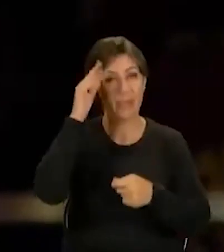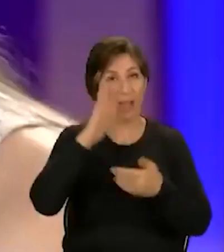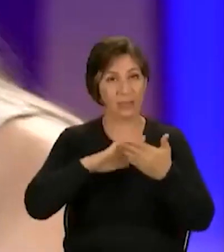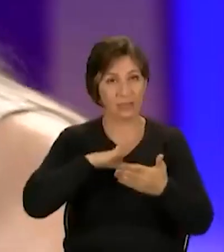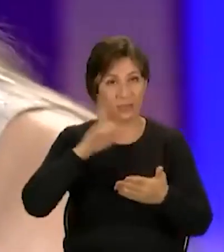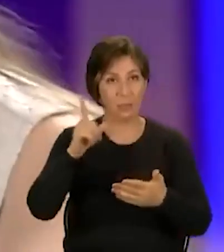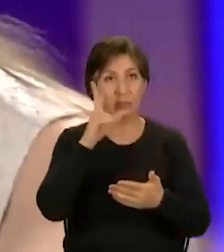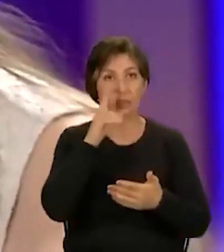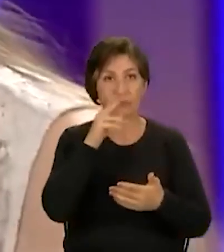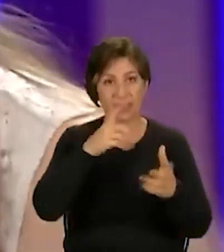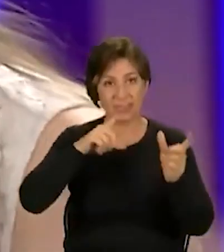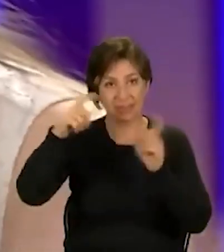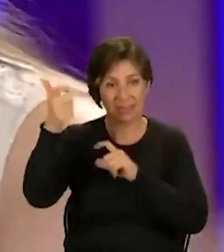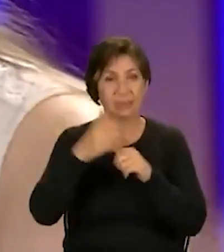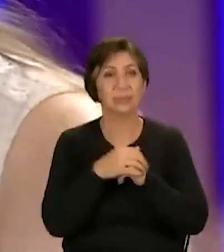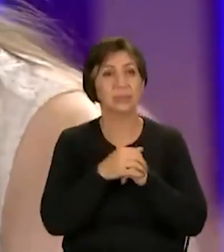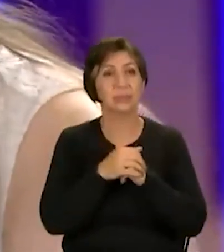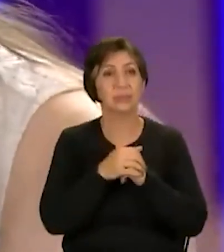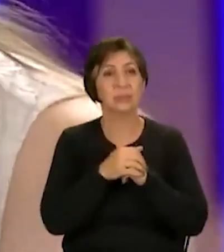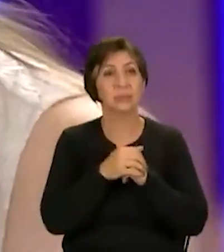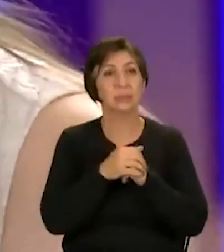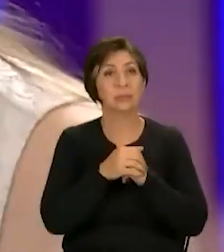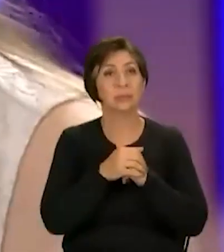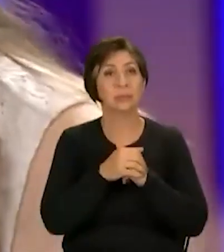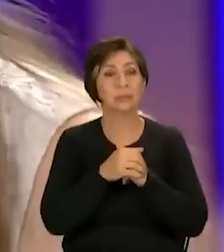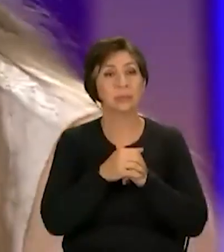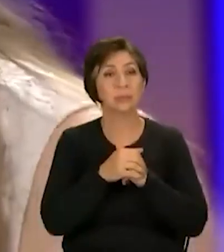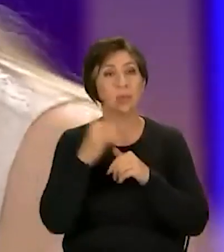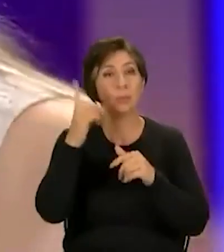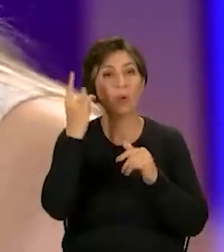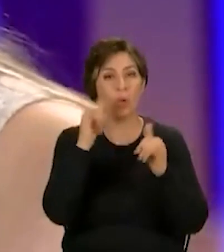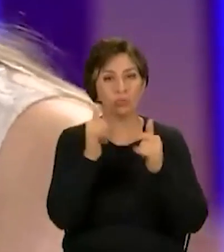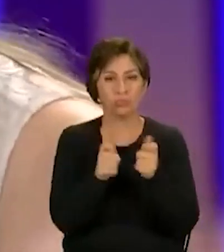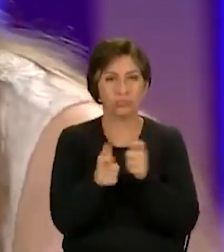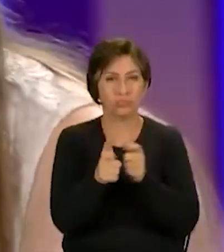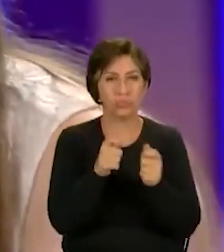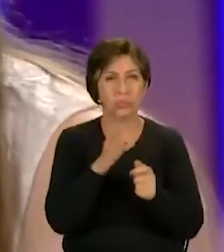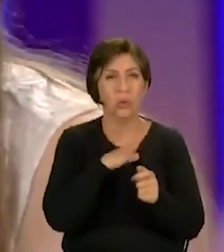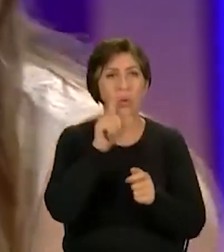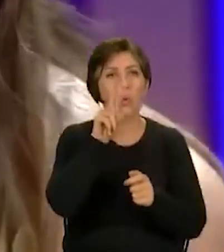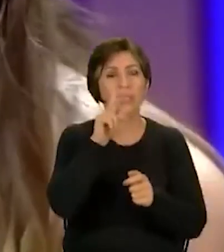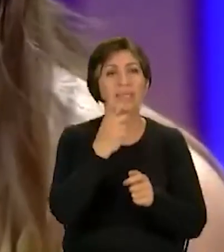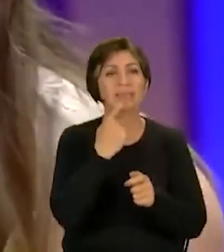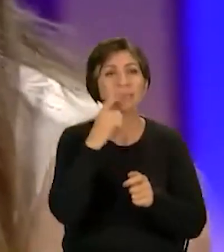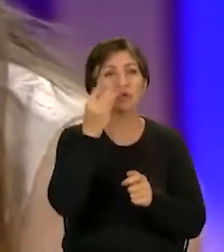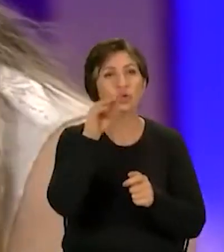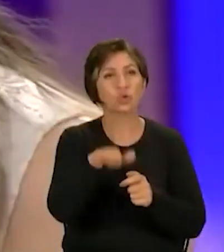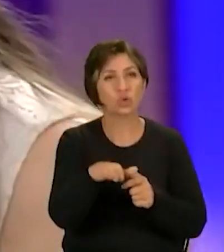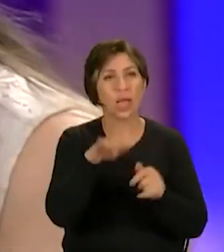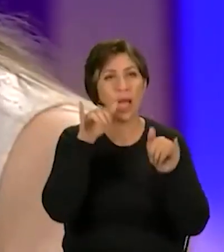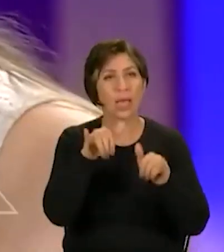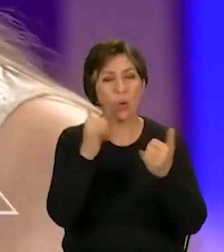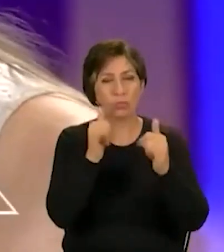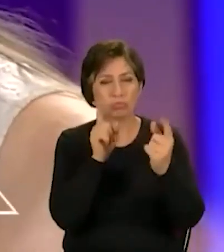var. Kendisi Bulgaristan'a taşındı benim çalıştığım yere. Fortnite oynuyormuş bir gün anlatıyor. 12 yaşında bir çocukla